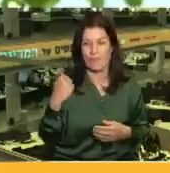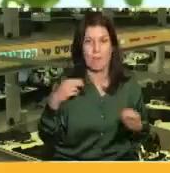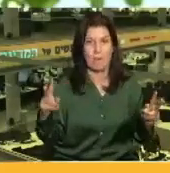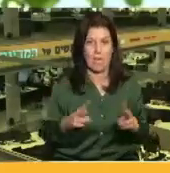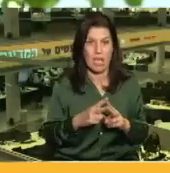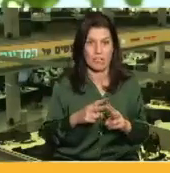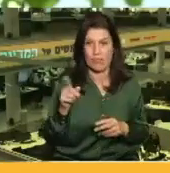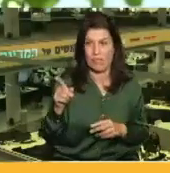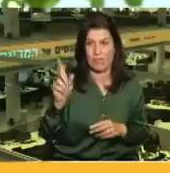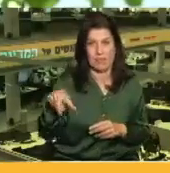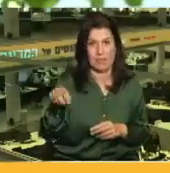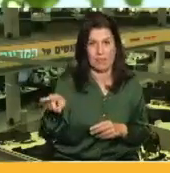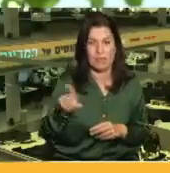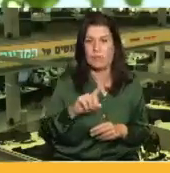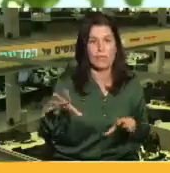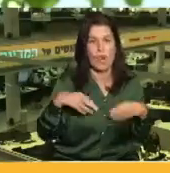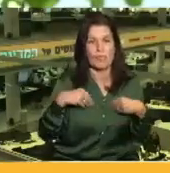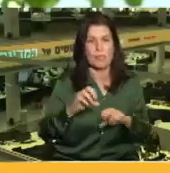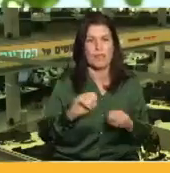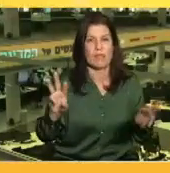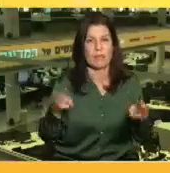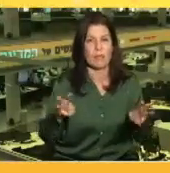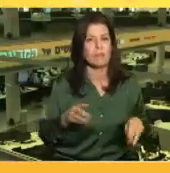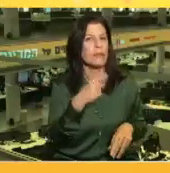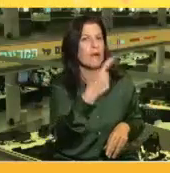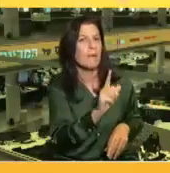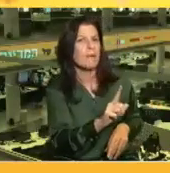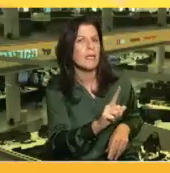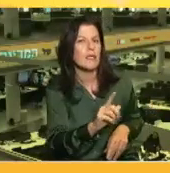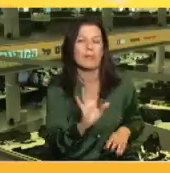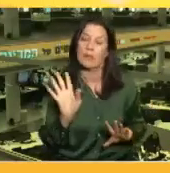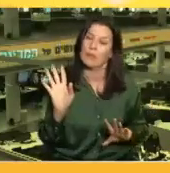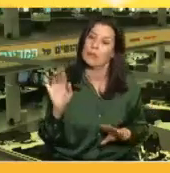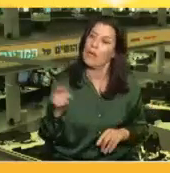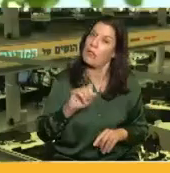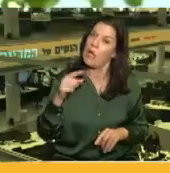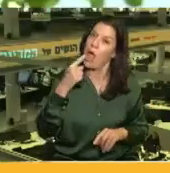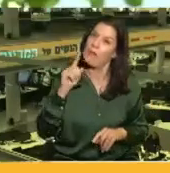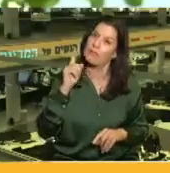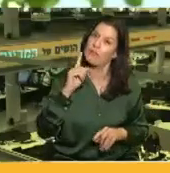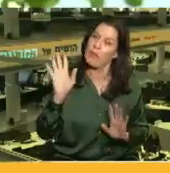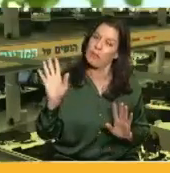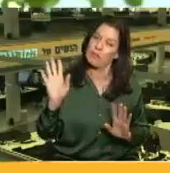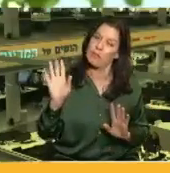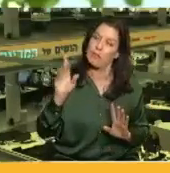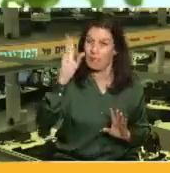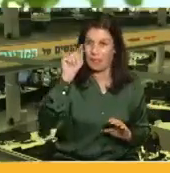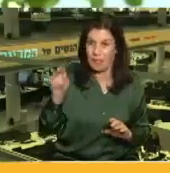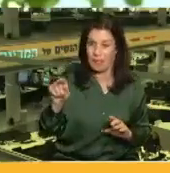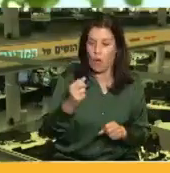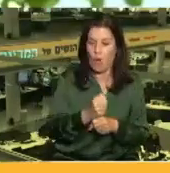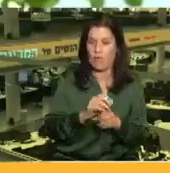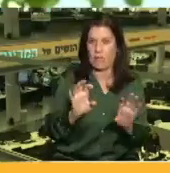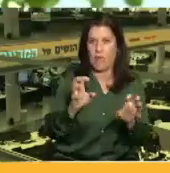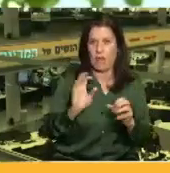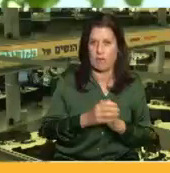את השיר, ואמר לי, לא אהבתי את השיר. שמות. למה? את לא אמרת שמות. את לא אמרת שמות. שדרן רדיו, שדרן רדיו. ואני